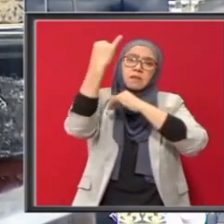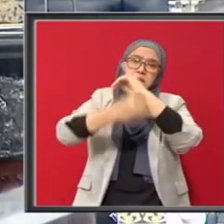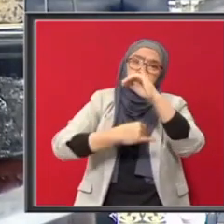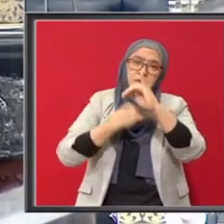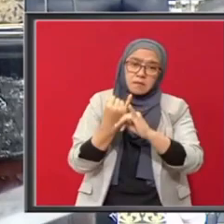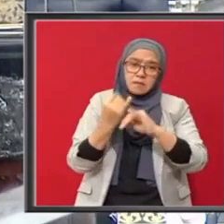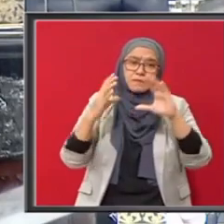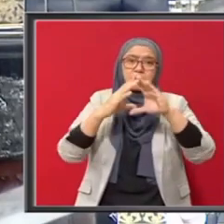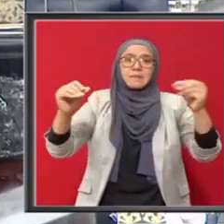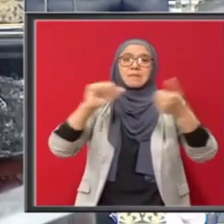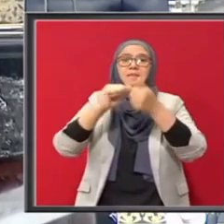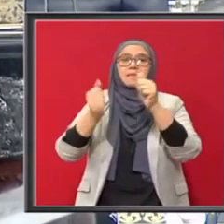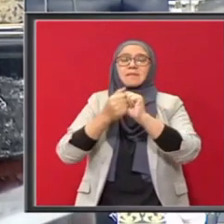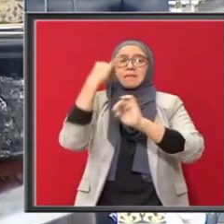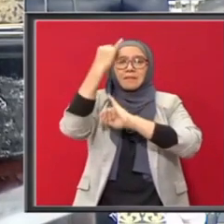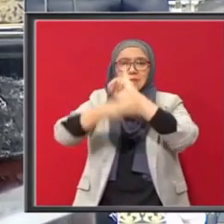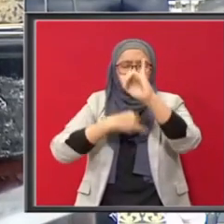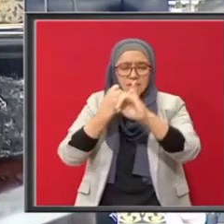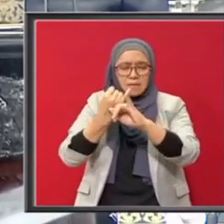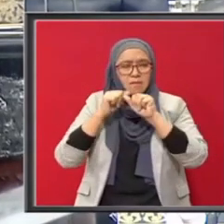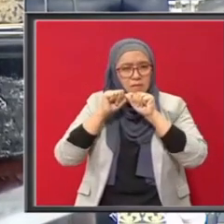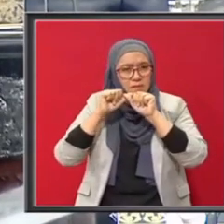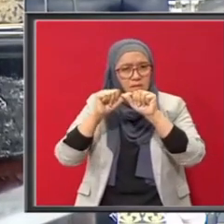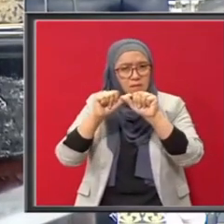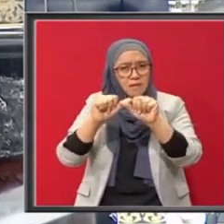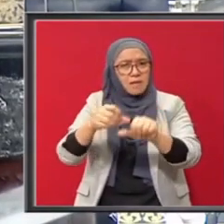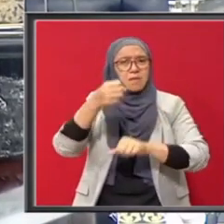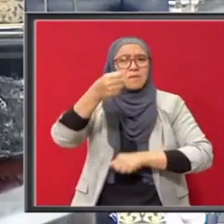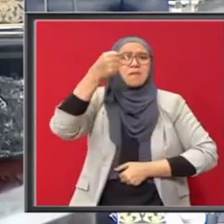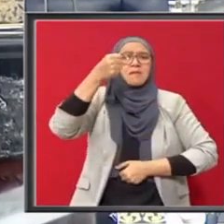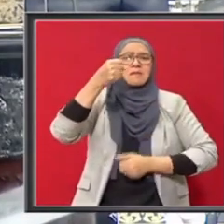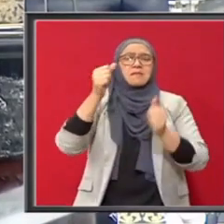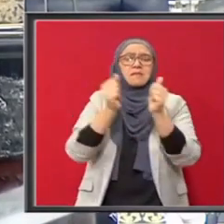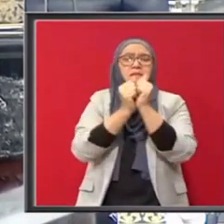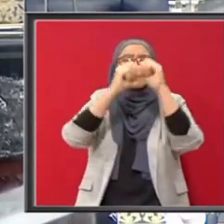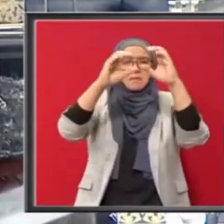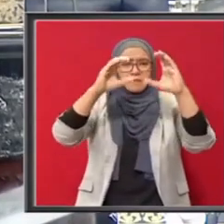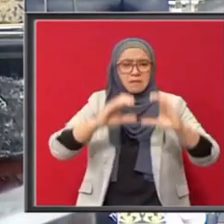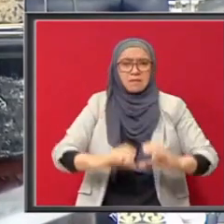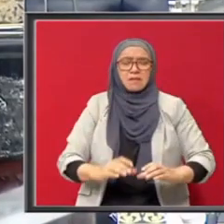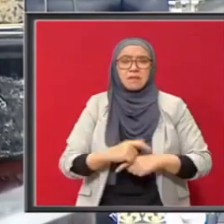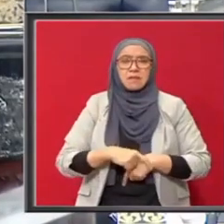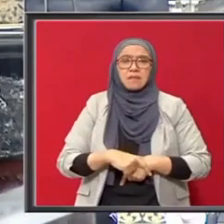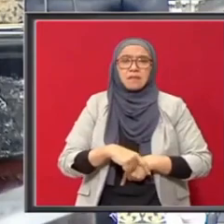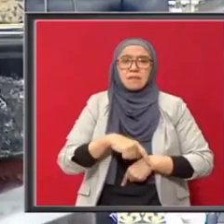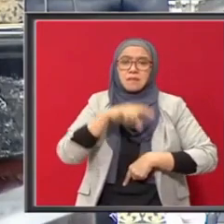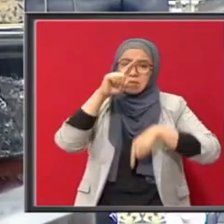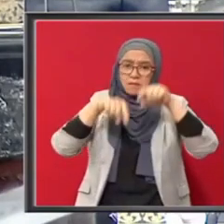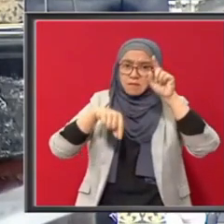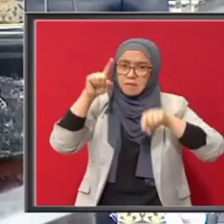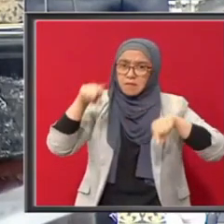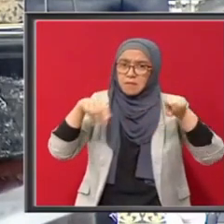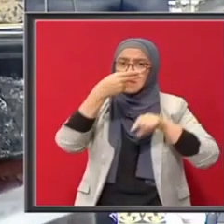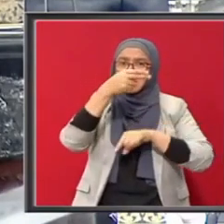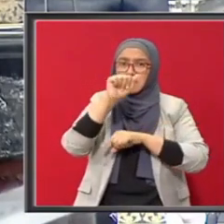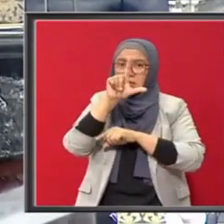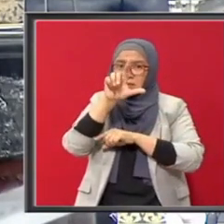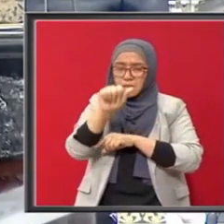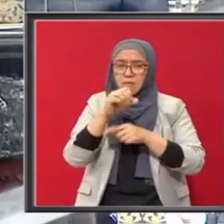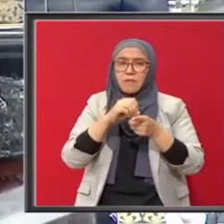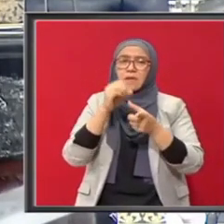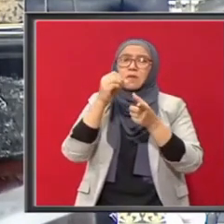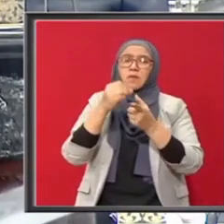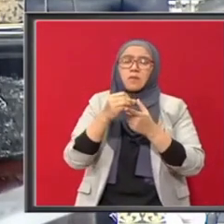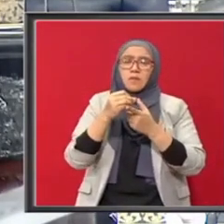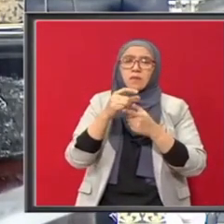antara base masih lagi berpegang kepada kaedah m sama adem arti lateral dengan izin pelbagai Halo ataupun